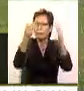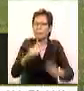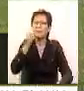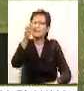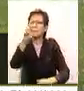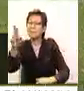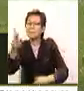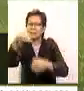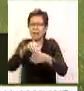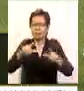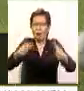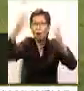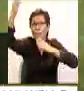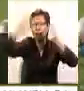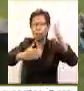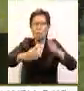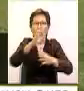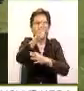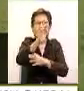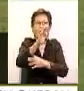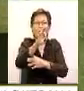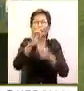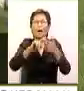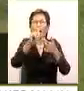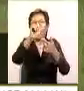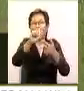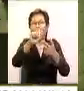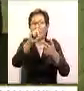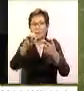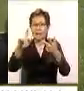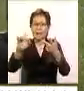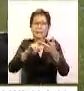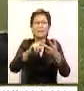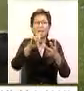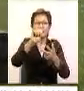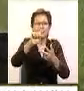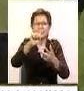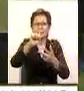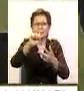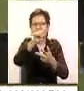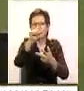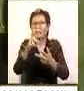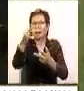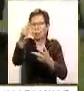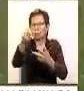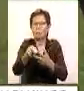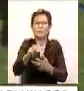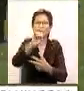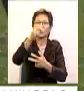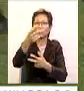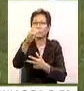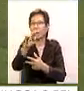senior dalam skuad Harimau Melaya, iaitu Farizal Marlias, Aidil Zafwan, Zafwan Adha dan Nur Syahrul Idlan Talaha.